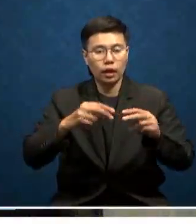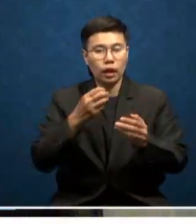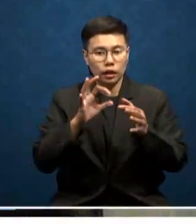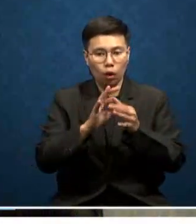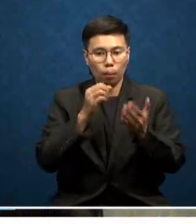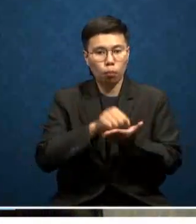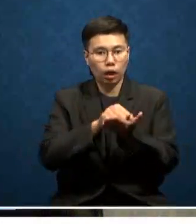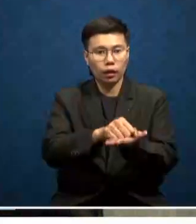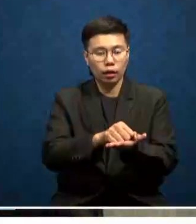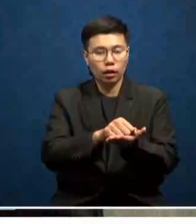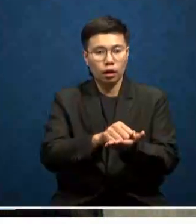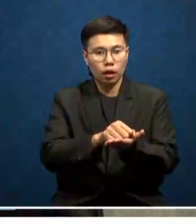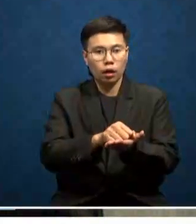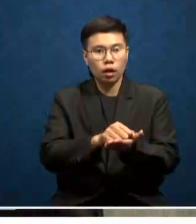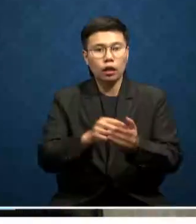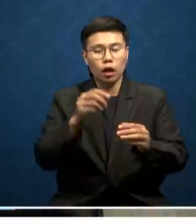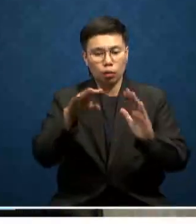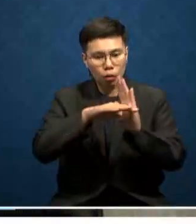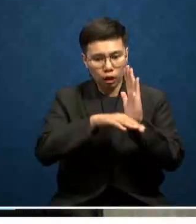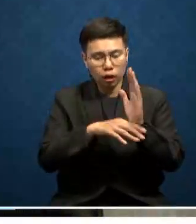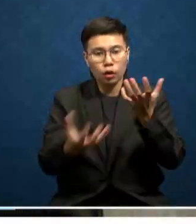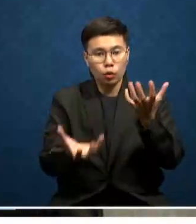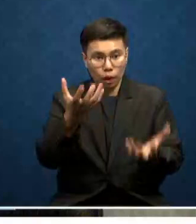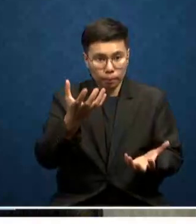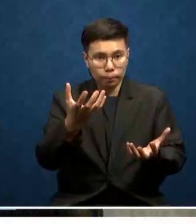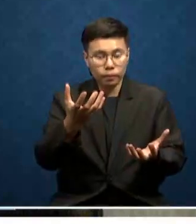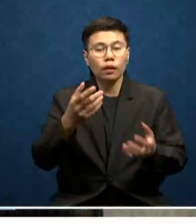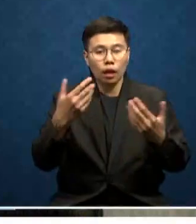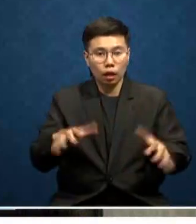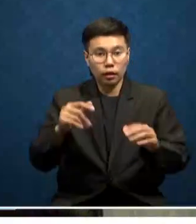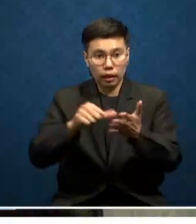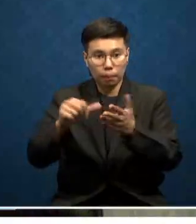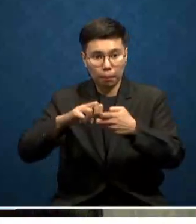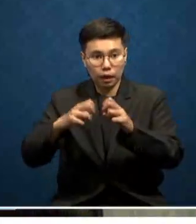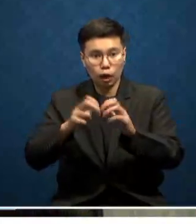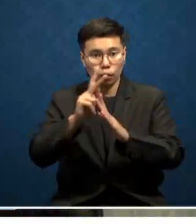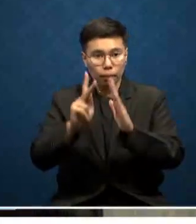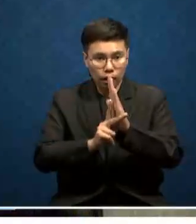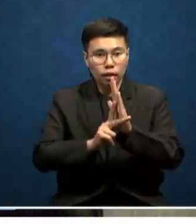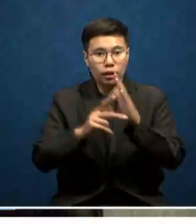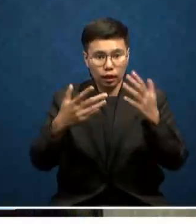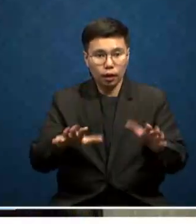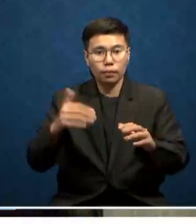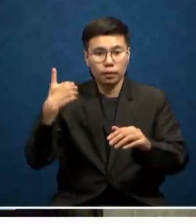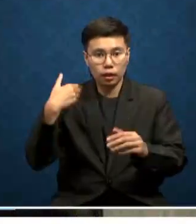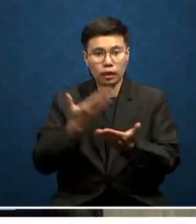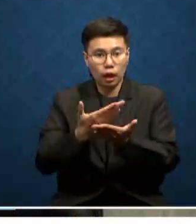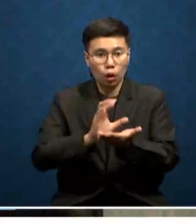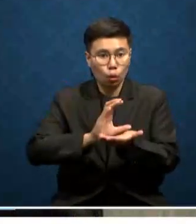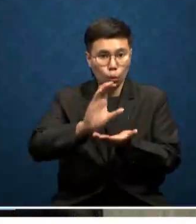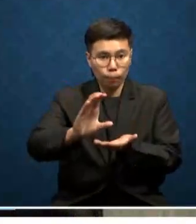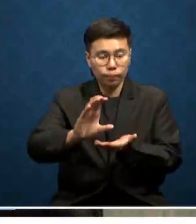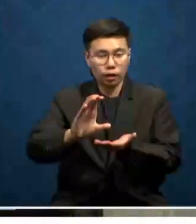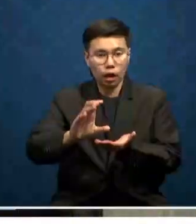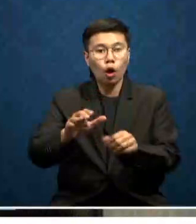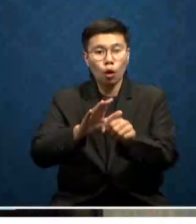การเรื่องการกระบวนการยุติธรรมหรือเรื่องของการแก้ไขปัญหากฎหมายเนี่ยจะได้จัดสรรงบประมาณให้